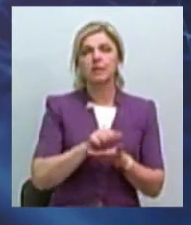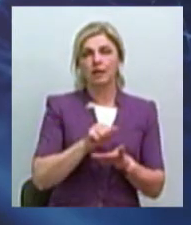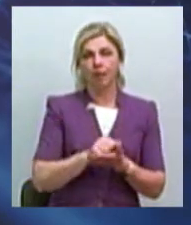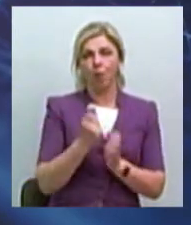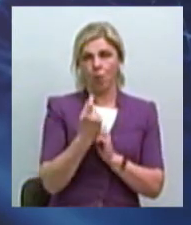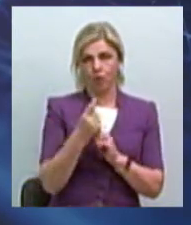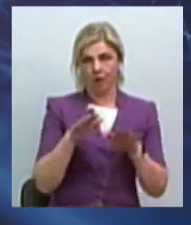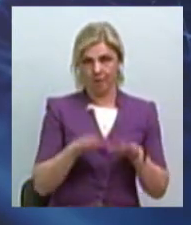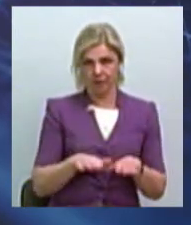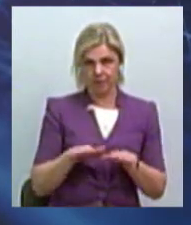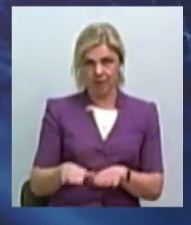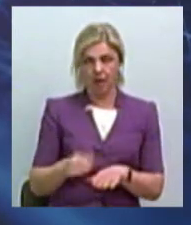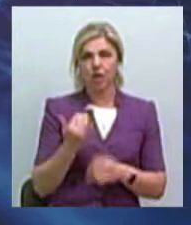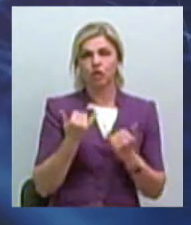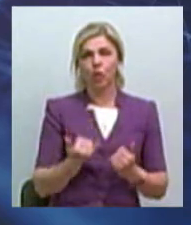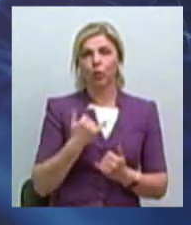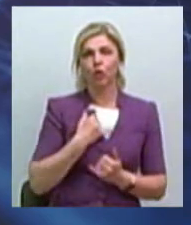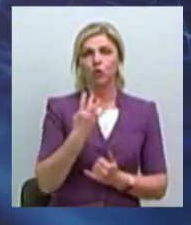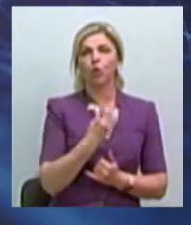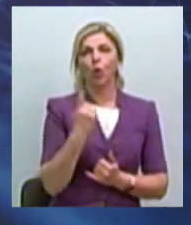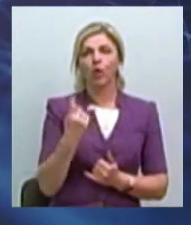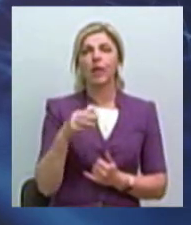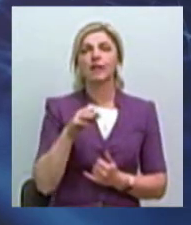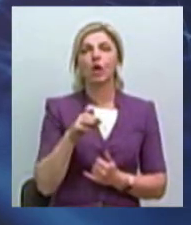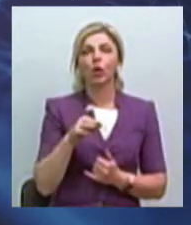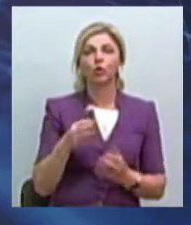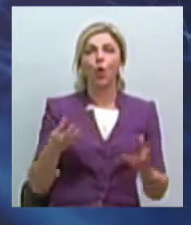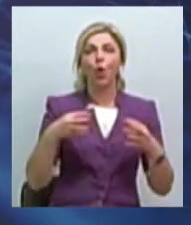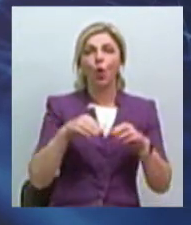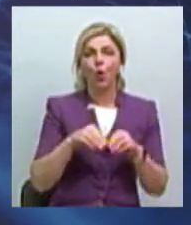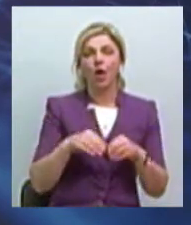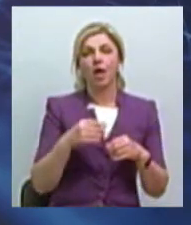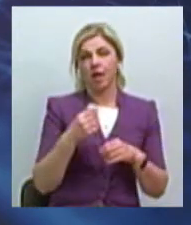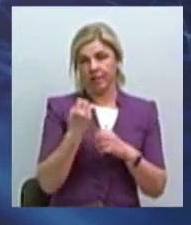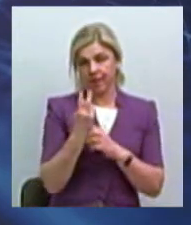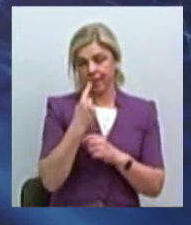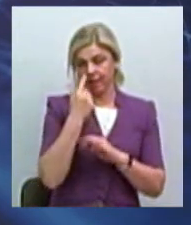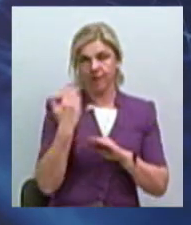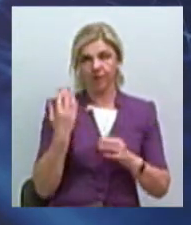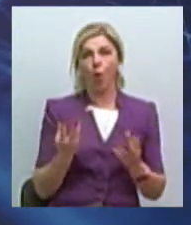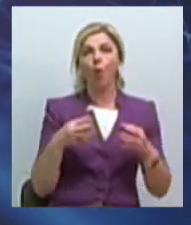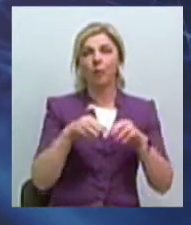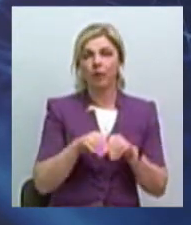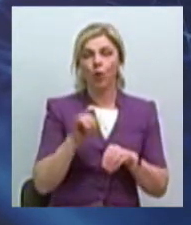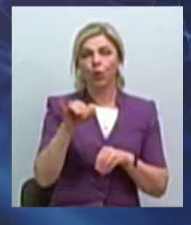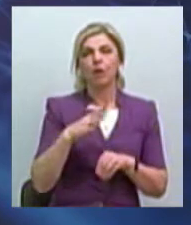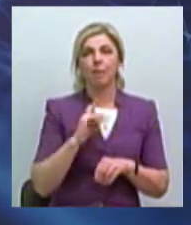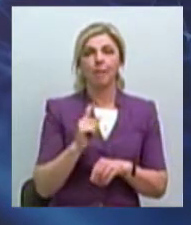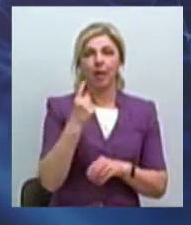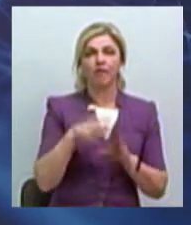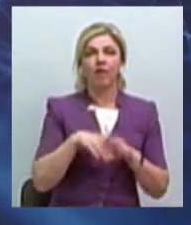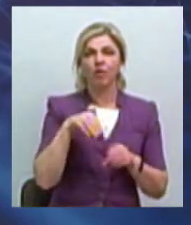на 41 об'єднана територіальна громада, 12 щойно об'єдналися. В них були перші вибори